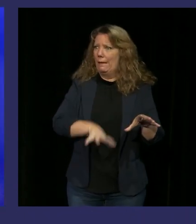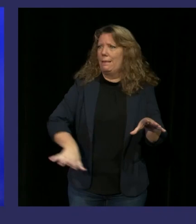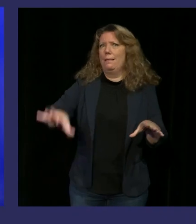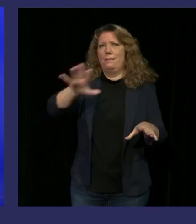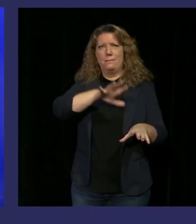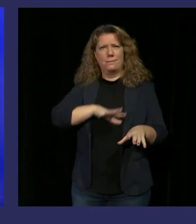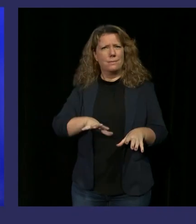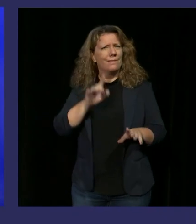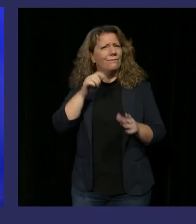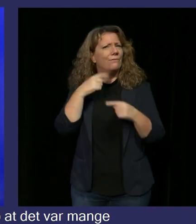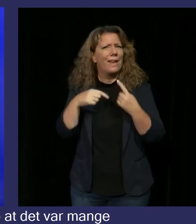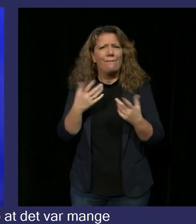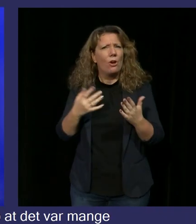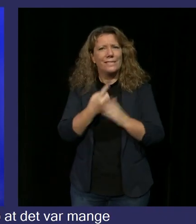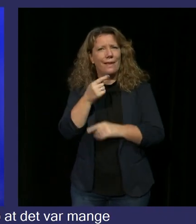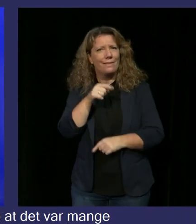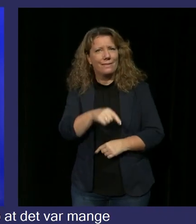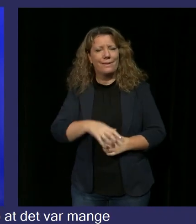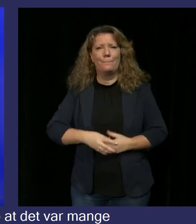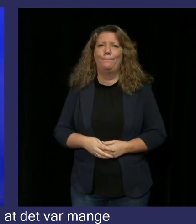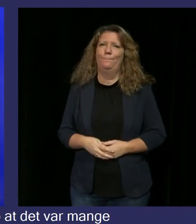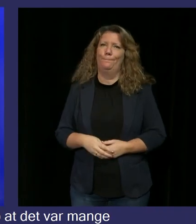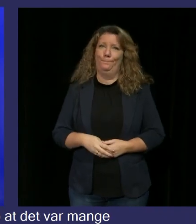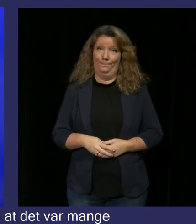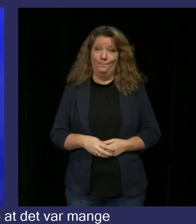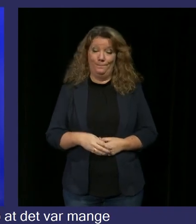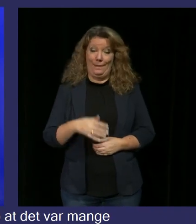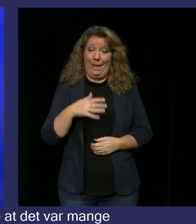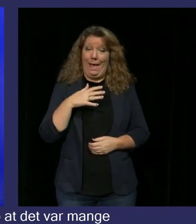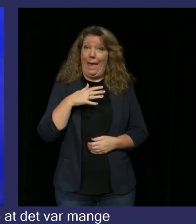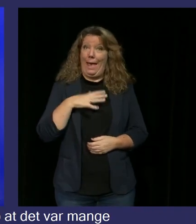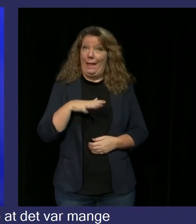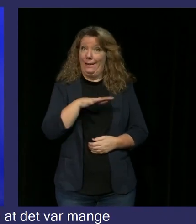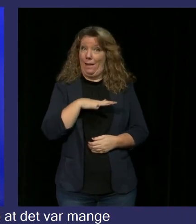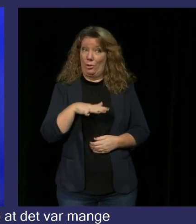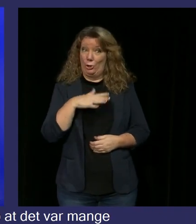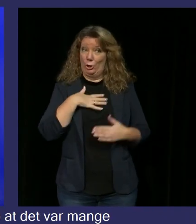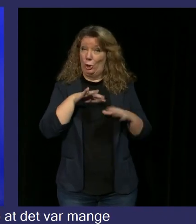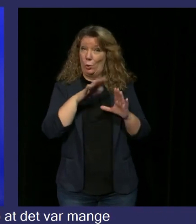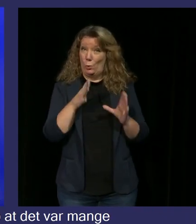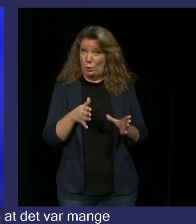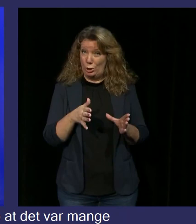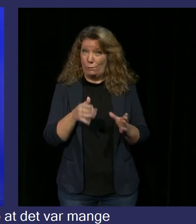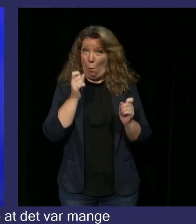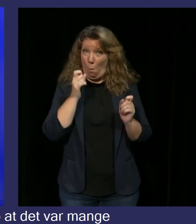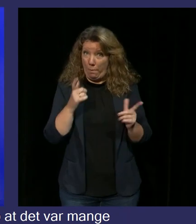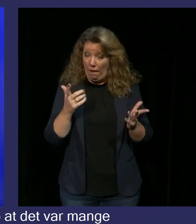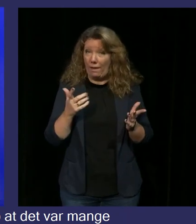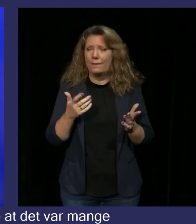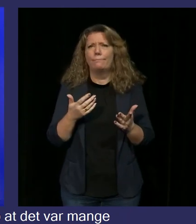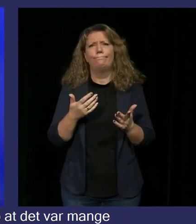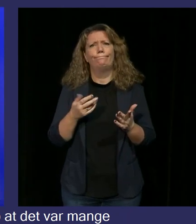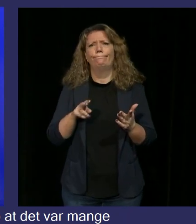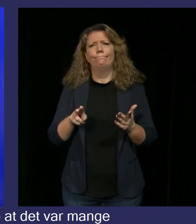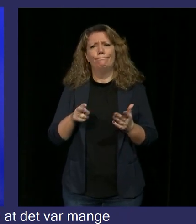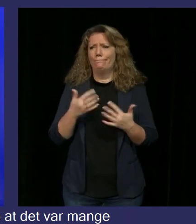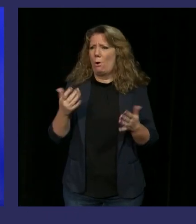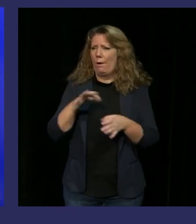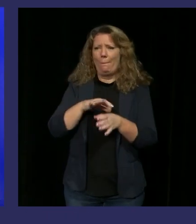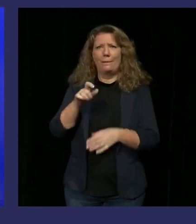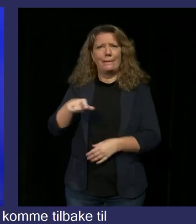der? Ja, Helgelandssykehuset de oppdaget jo at det var mange pasienter som da ikke møtte forberedt til